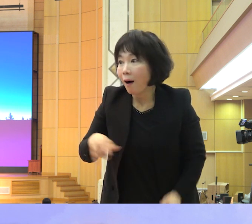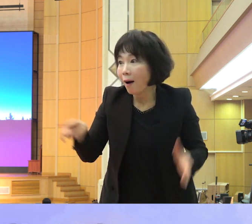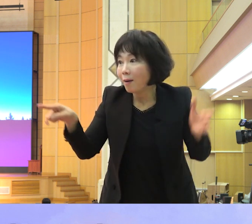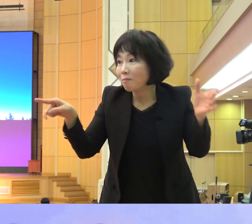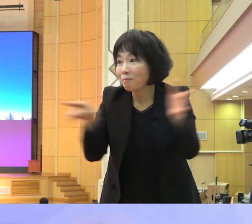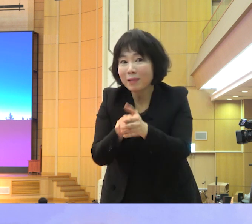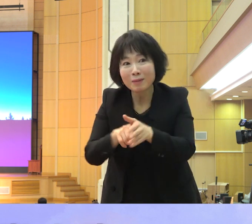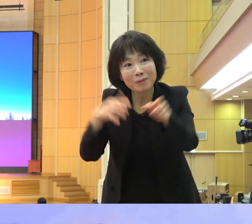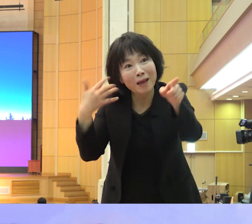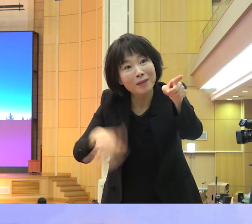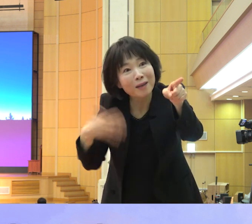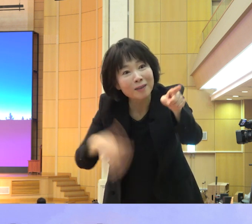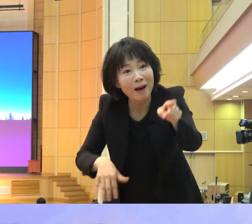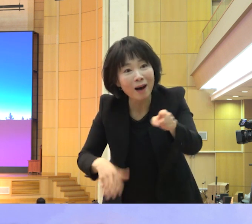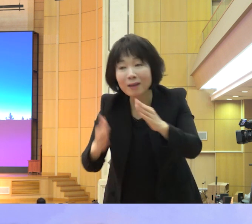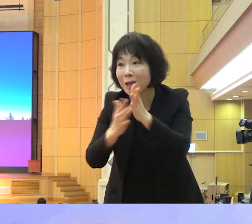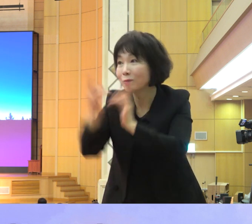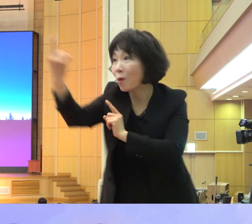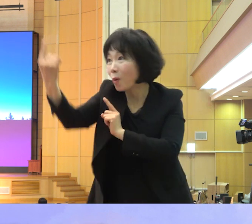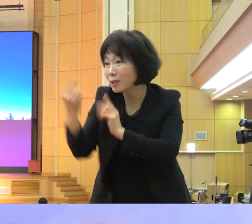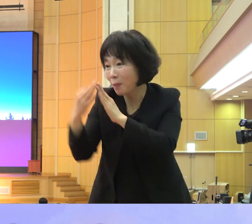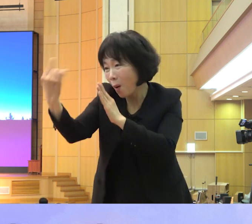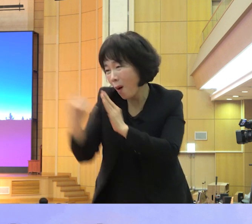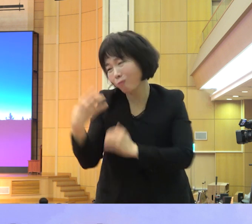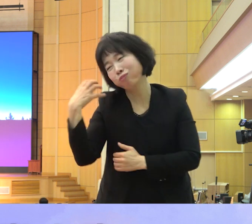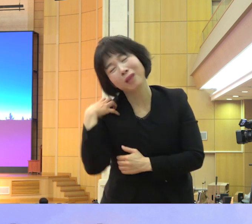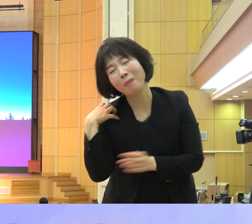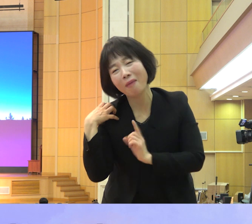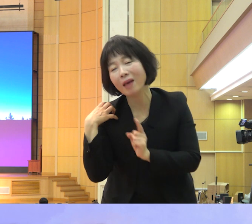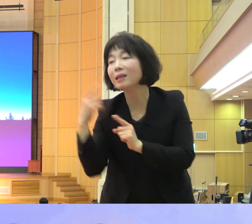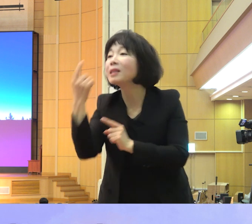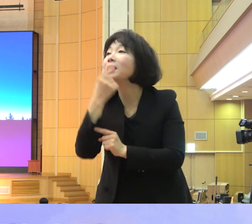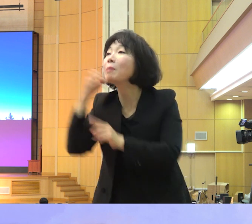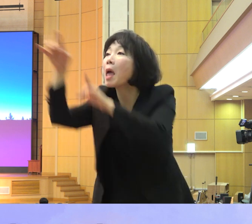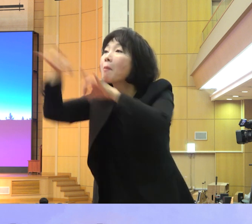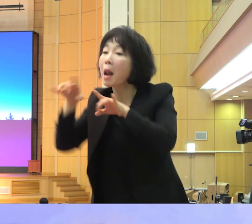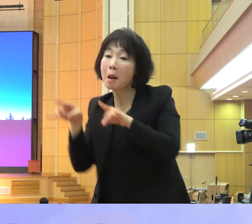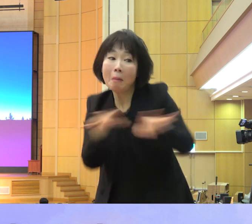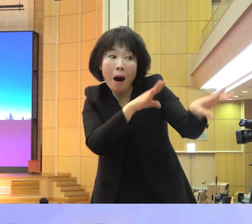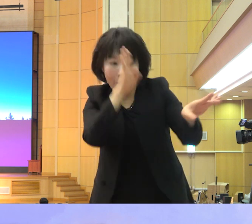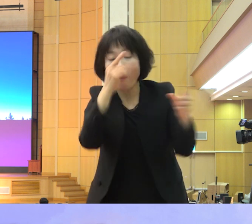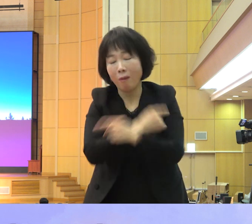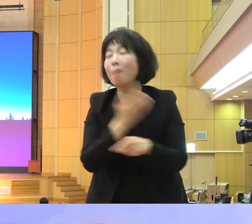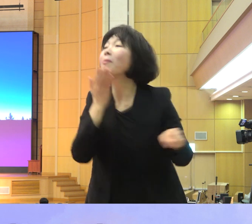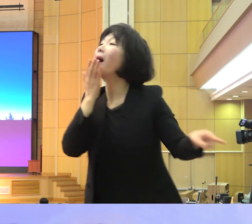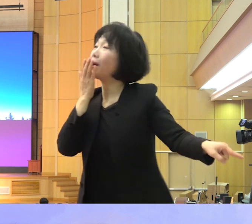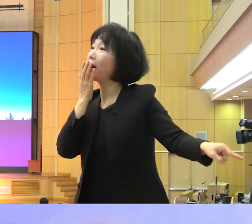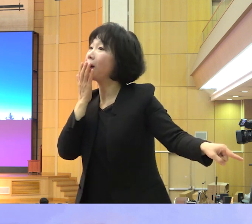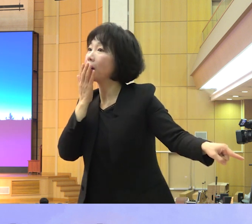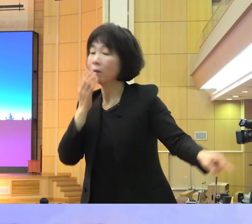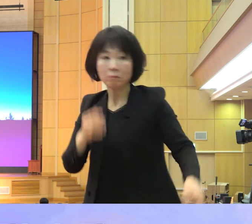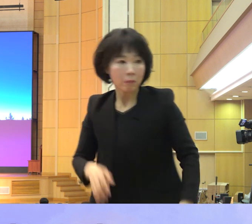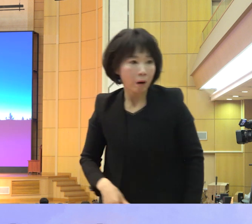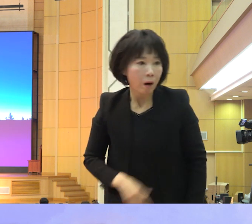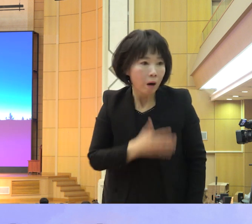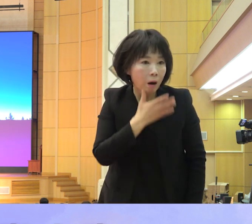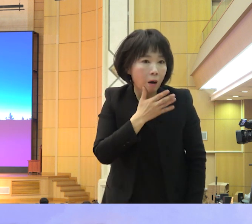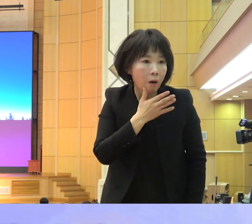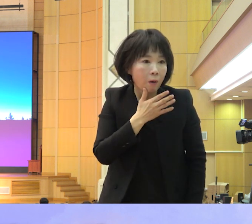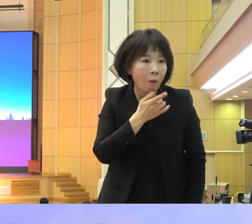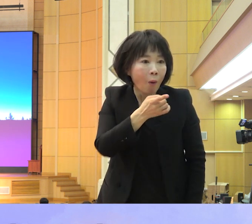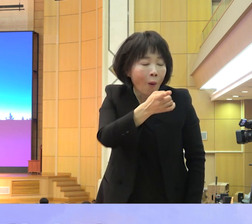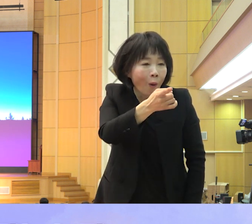것이. 믿음 해도 사람들이 말 때 저 집사님은 참 믿음이 좋아 대단해 말할지